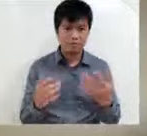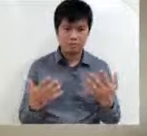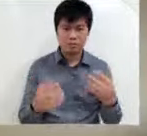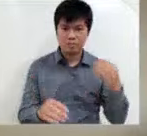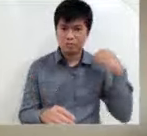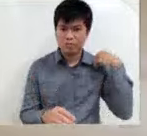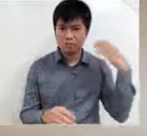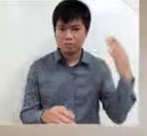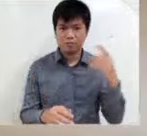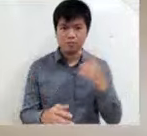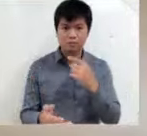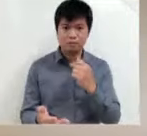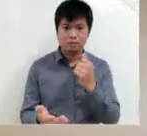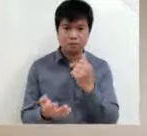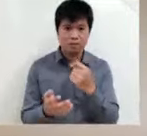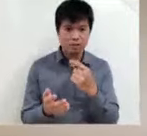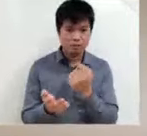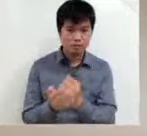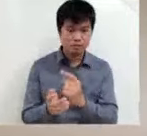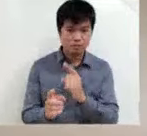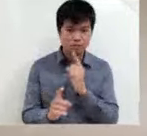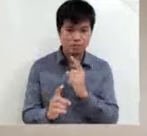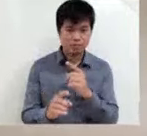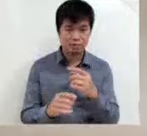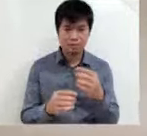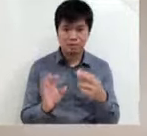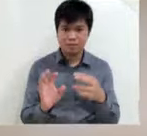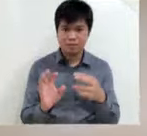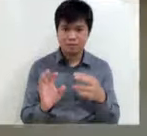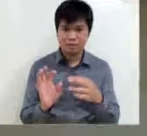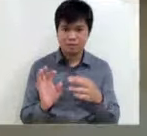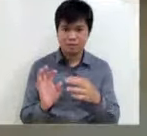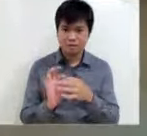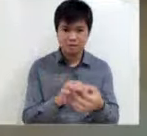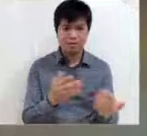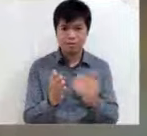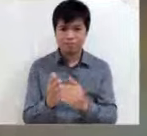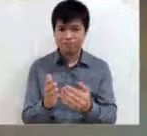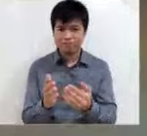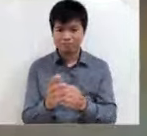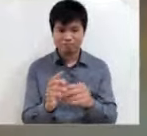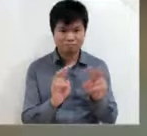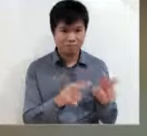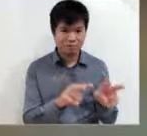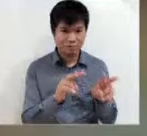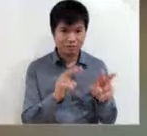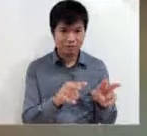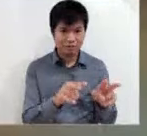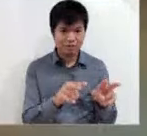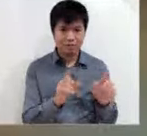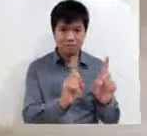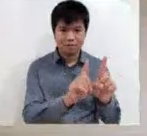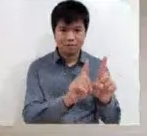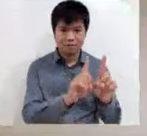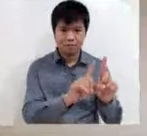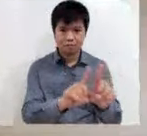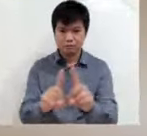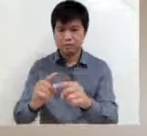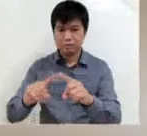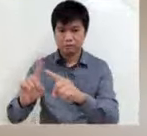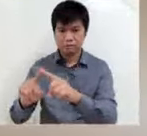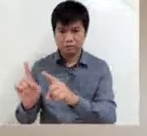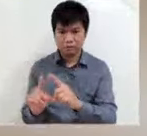sa kanilang naging relasyon, makailang beses silang nakunang suite na magkasama sa ilang lugar. Sakto naman ang balita